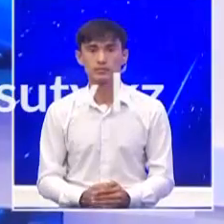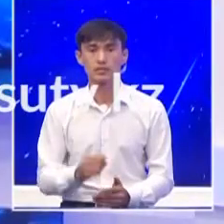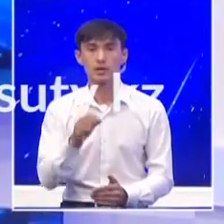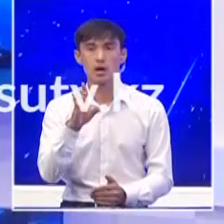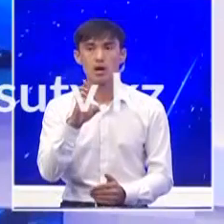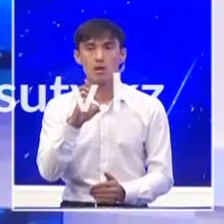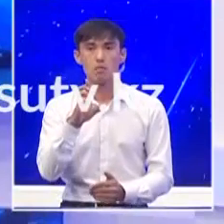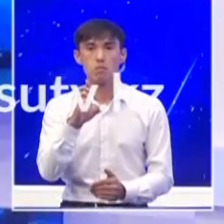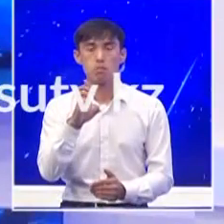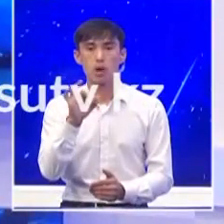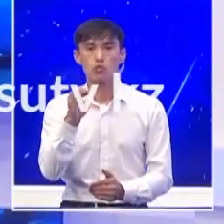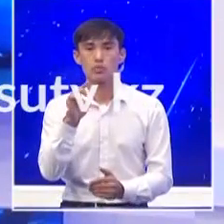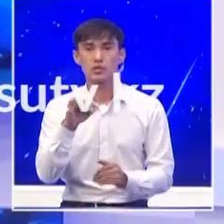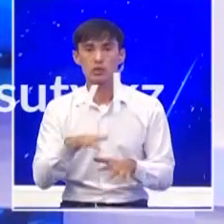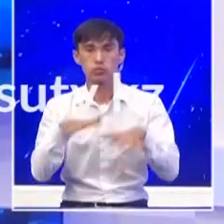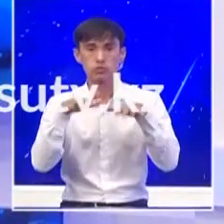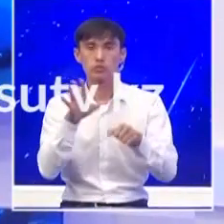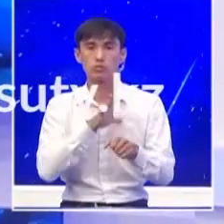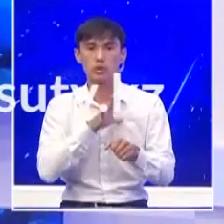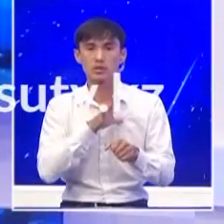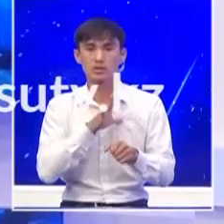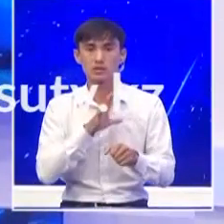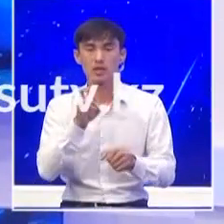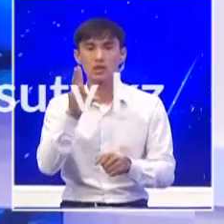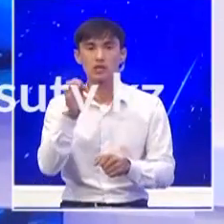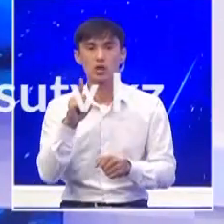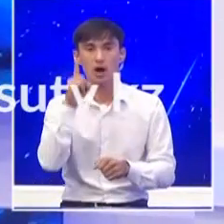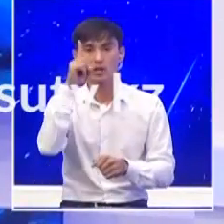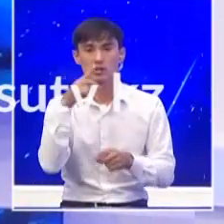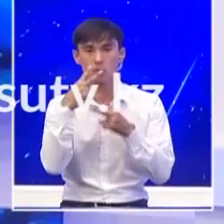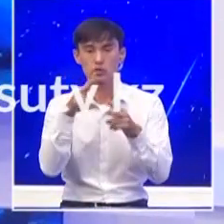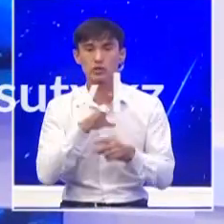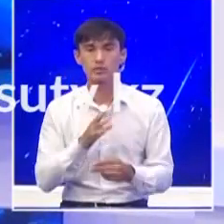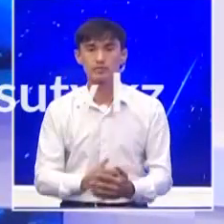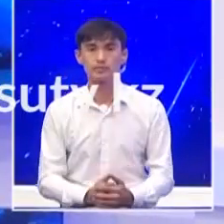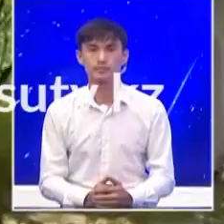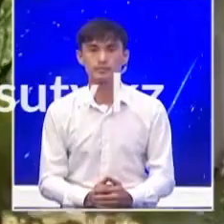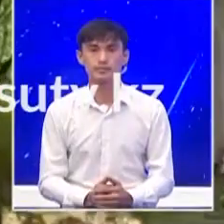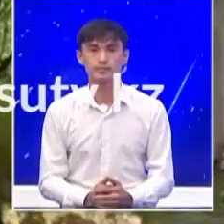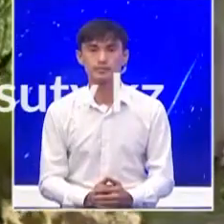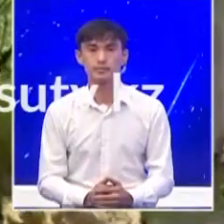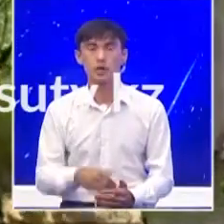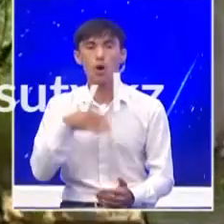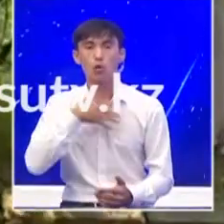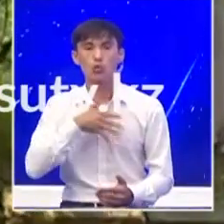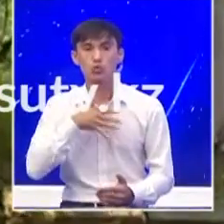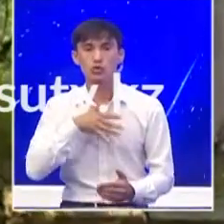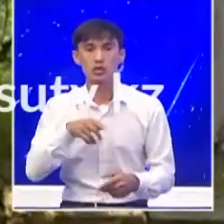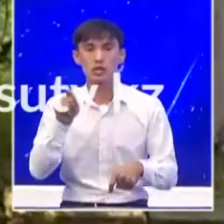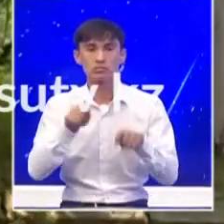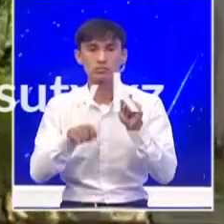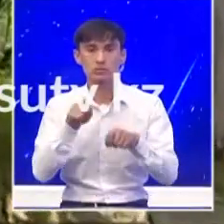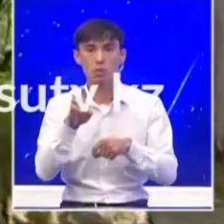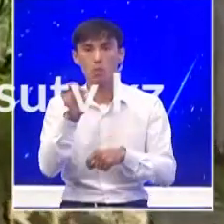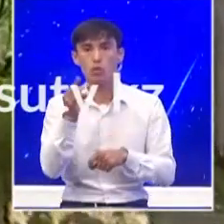Батумиді топан су басты, ал НАСА ғарыш бағын көрсетті. Кезек жақын жаңалықтарында. Грузияда толасы жауған жаңбырдан